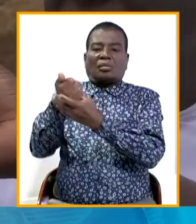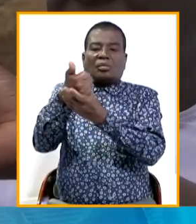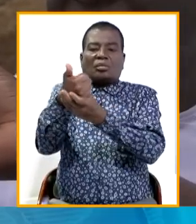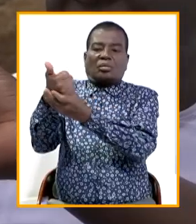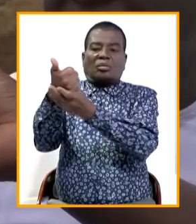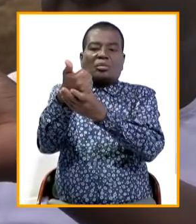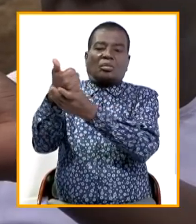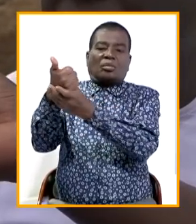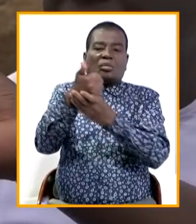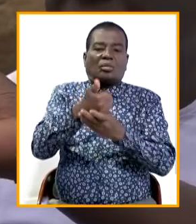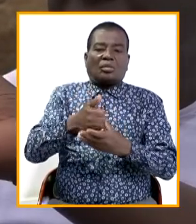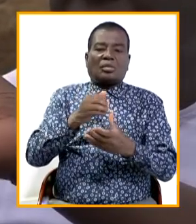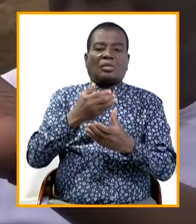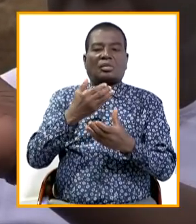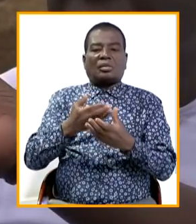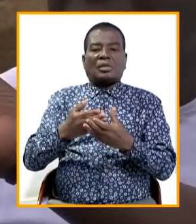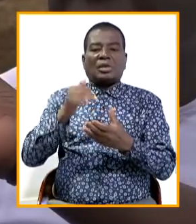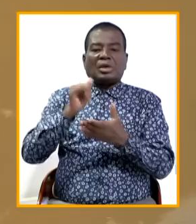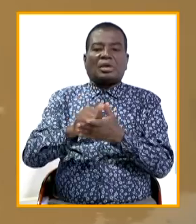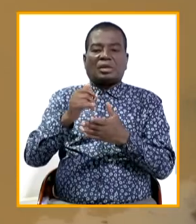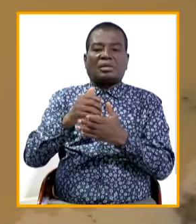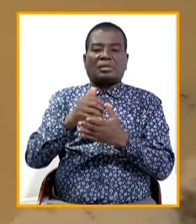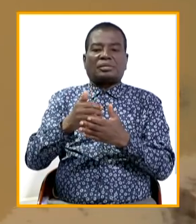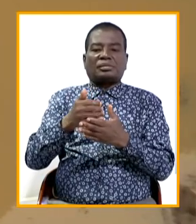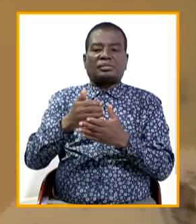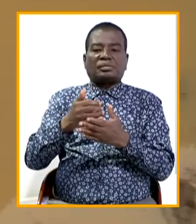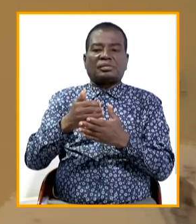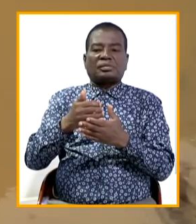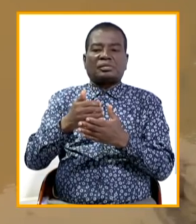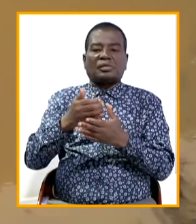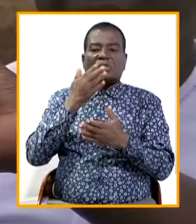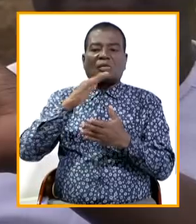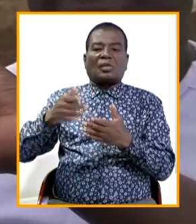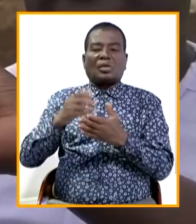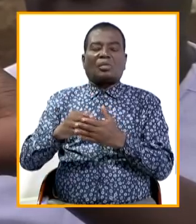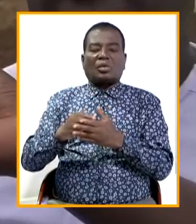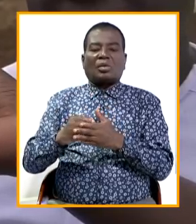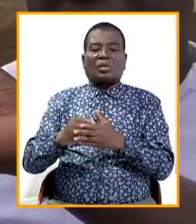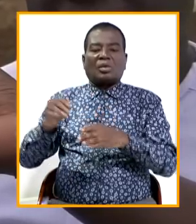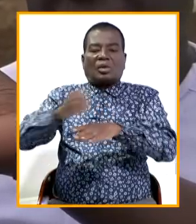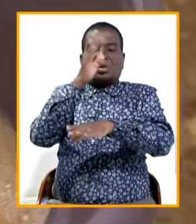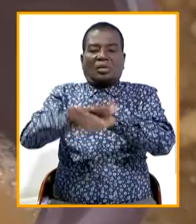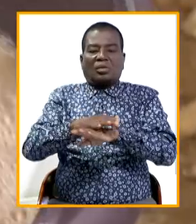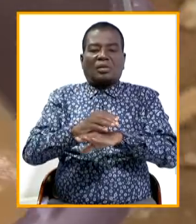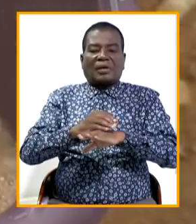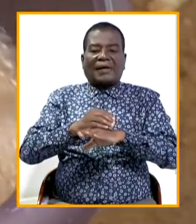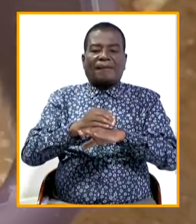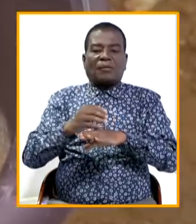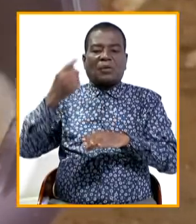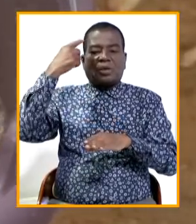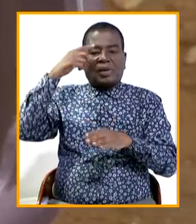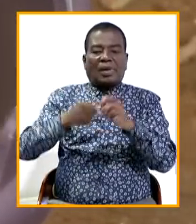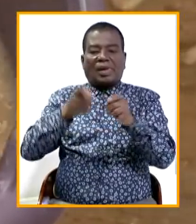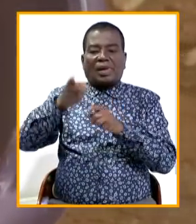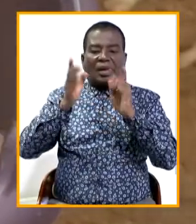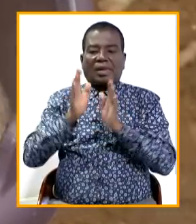pour la population, mais c'est nocif pour seulement que le moustique. C'est-à-dire 10 jours à 2 semaines, son efficacité. Pour le